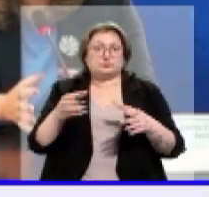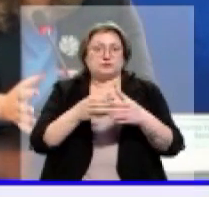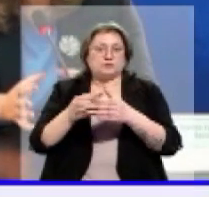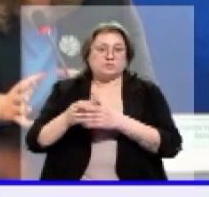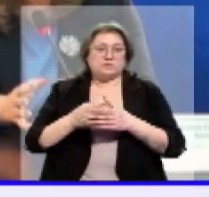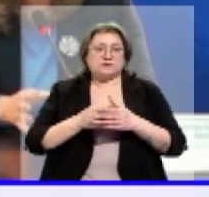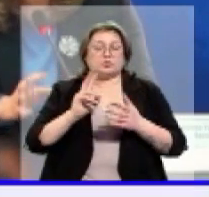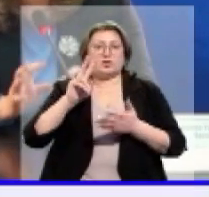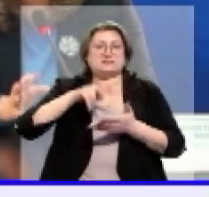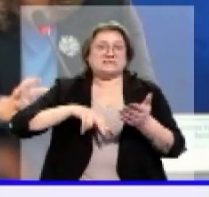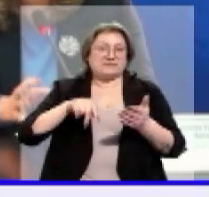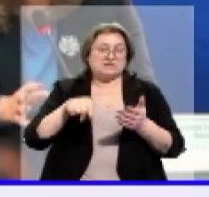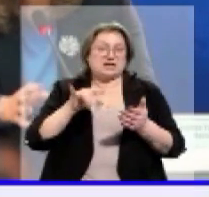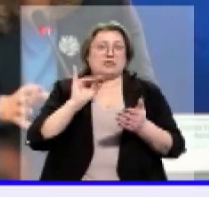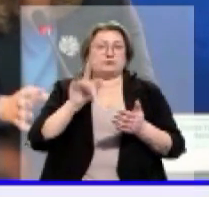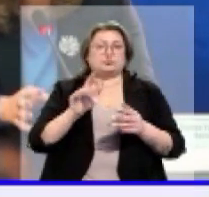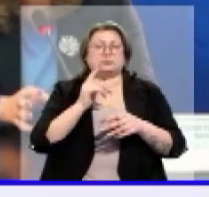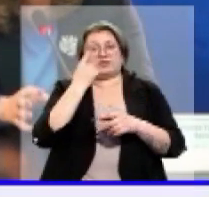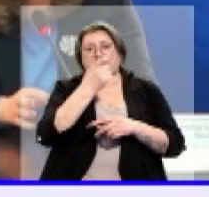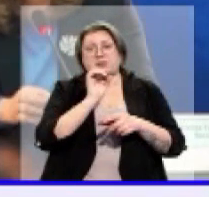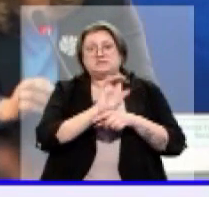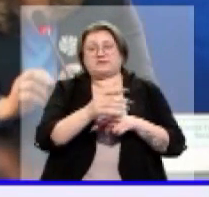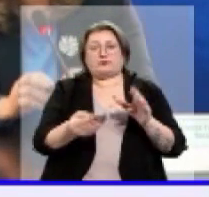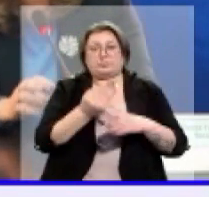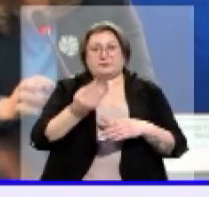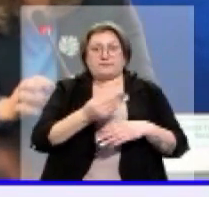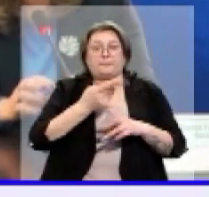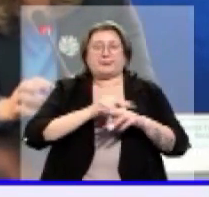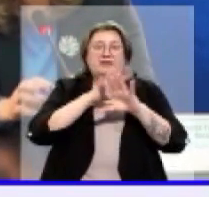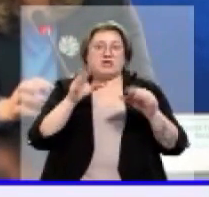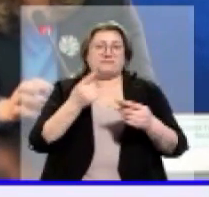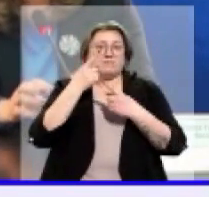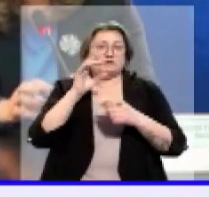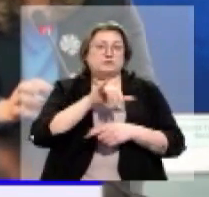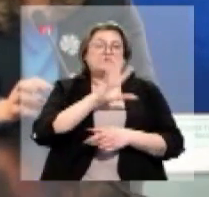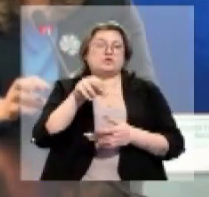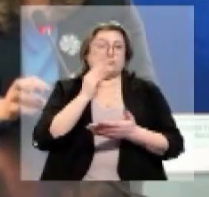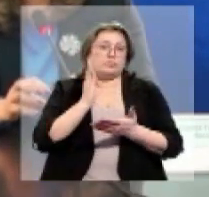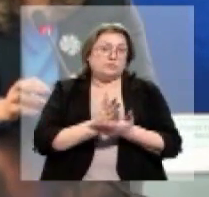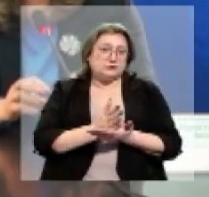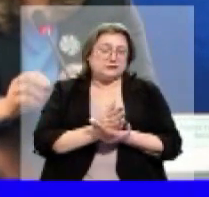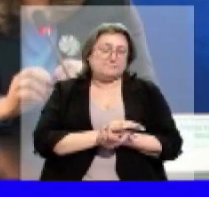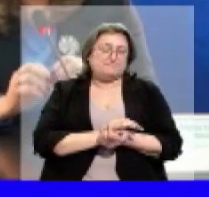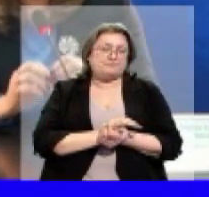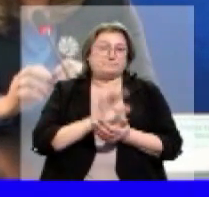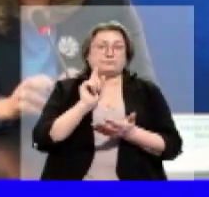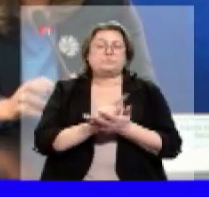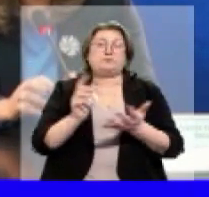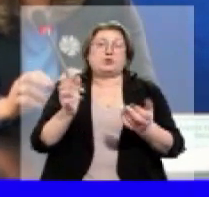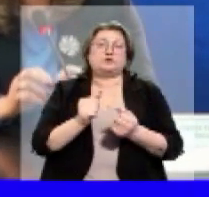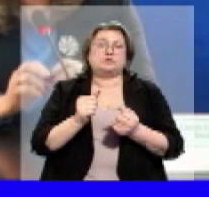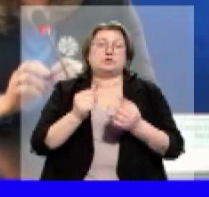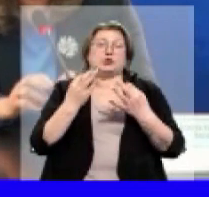кто зарегистрировался, и им будет направляться информация. Поэтому они все информацию будут владеть. И для того, чтобы